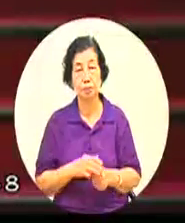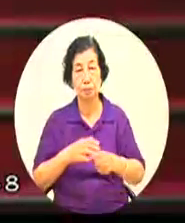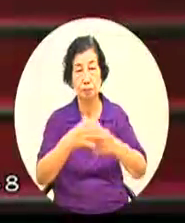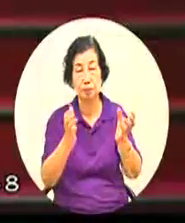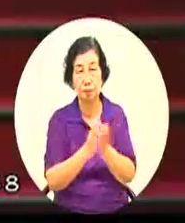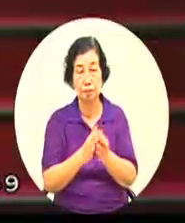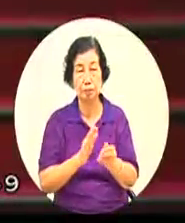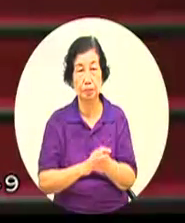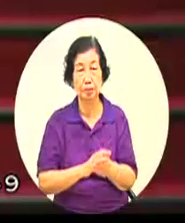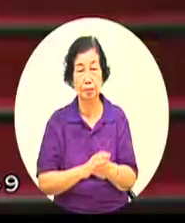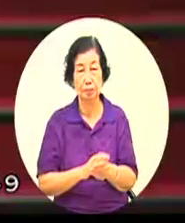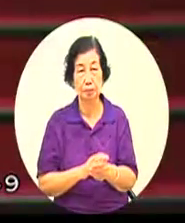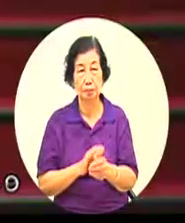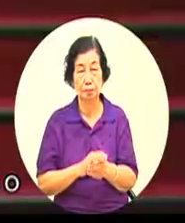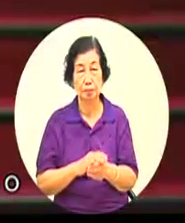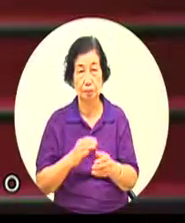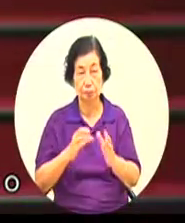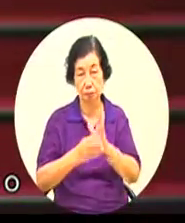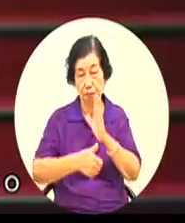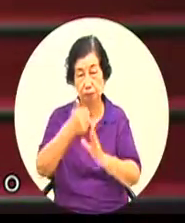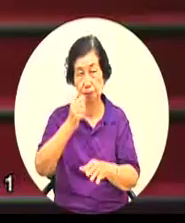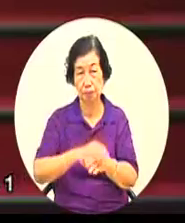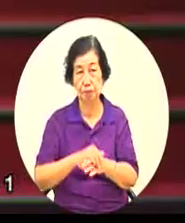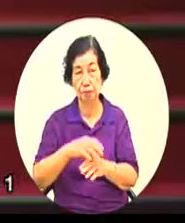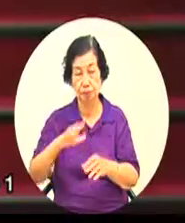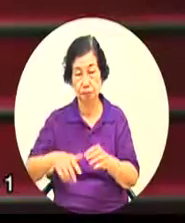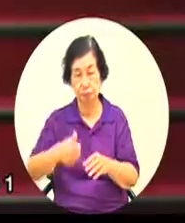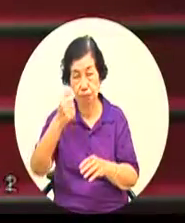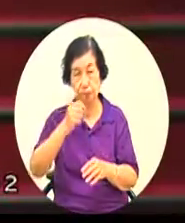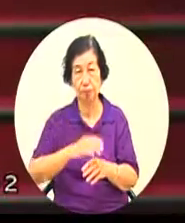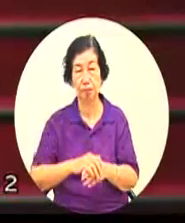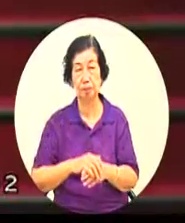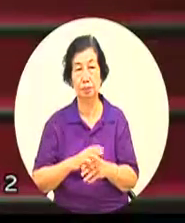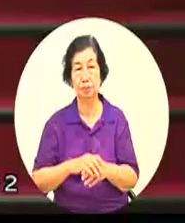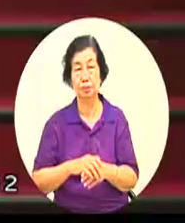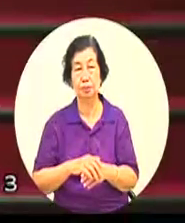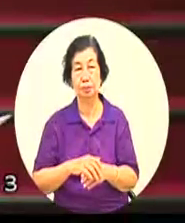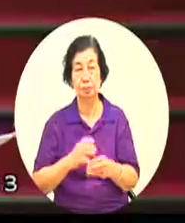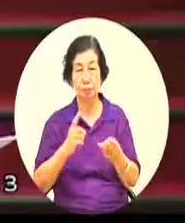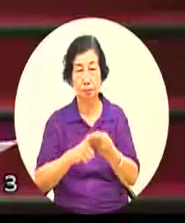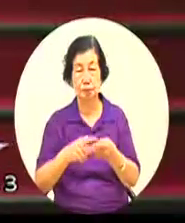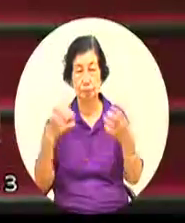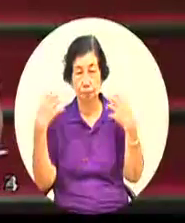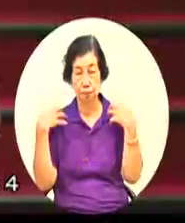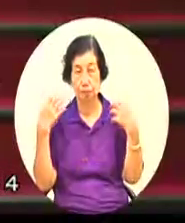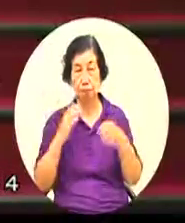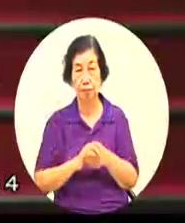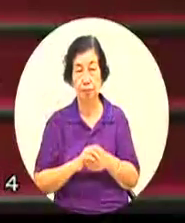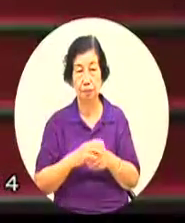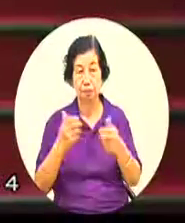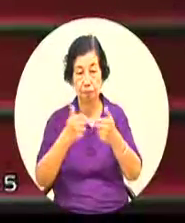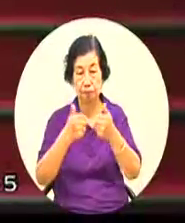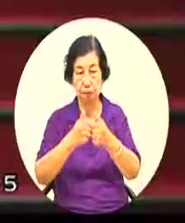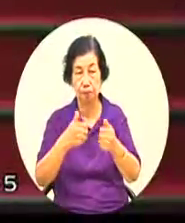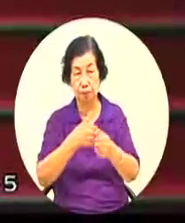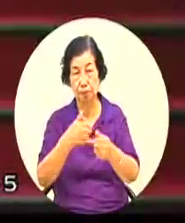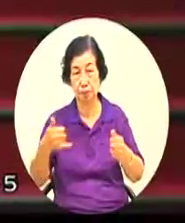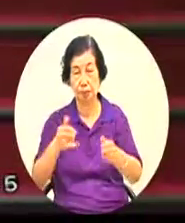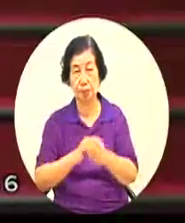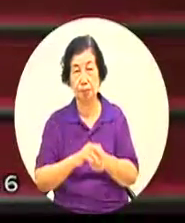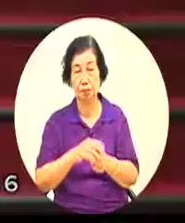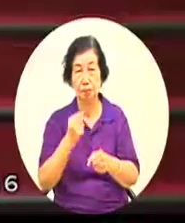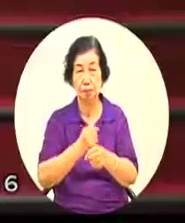及局处的一级主管，以及我们议会的同仁，还有辛苦的